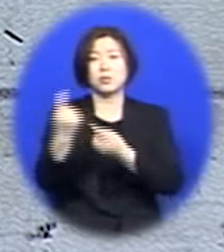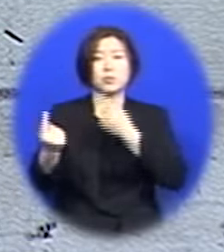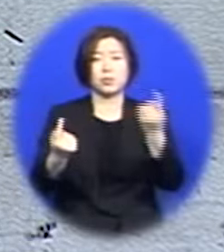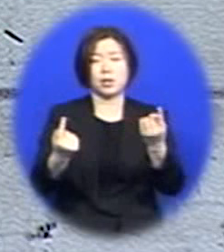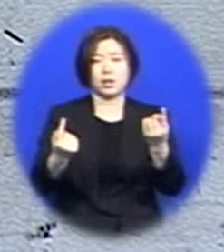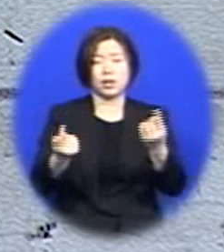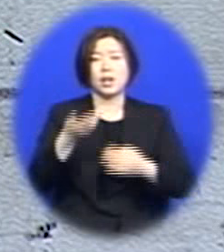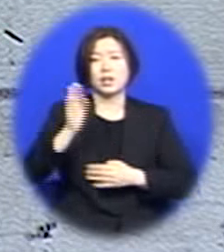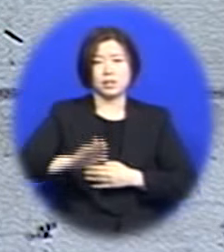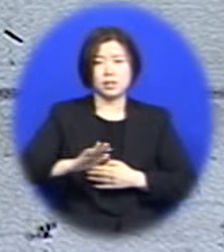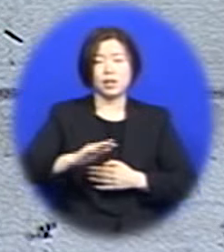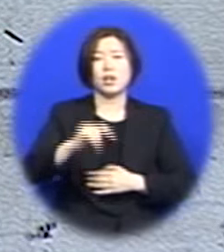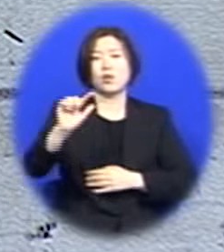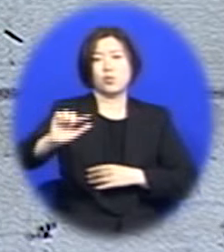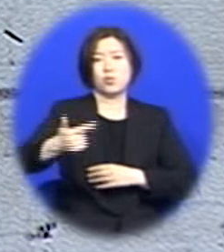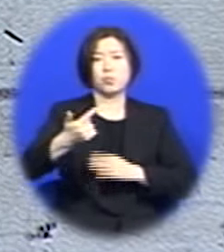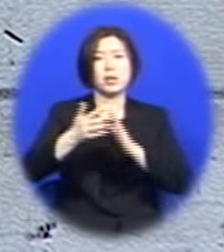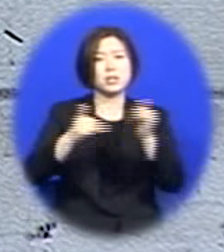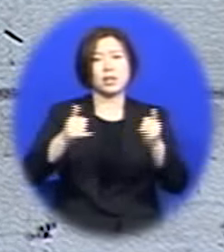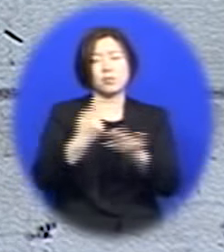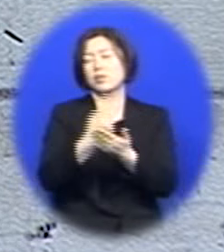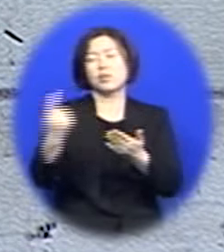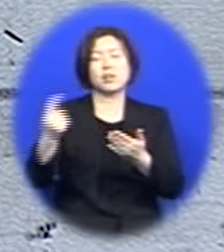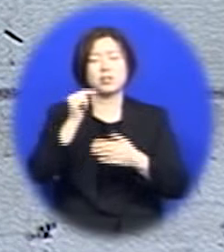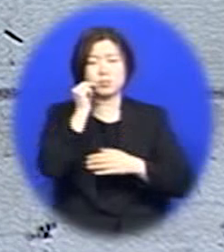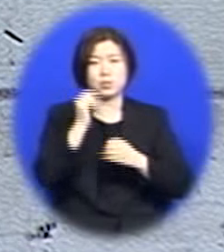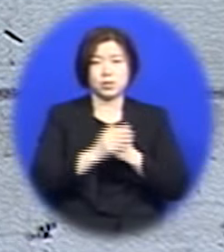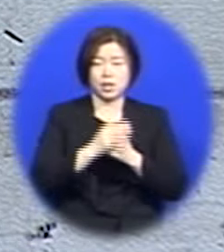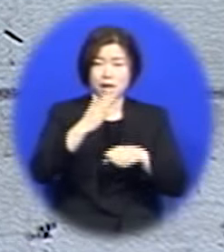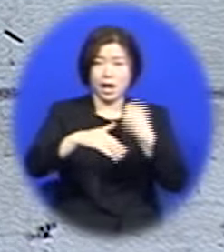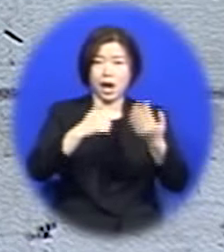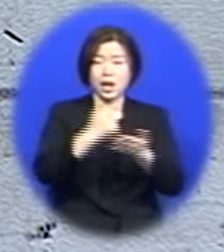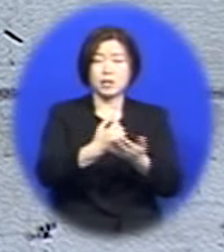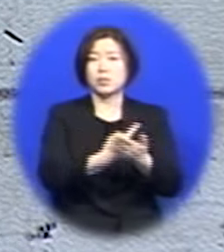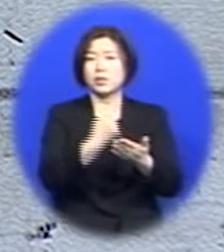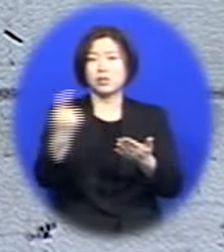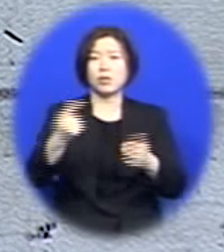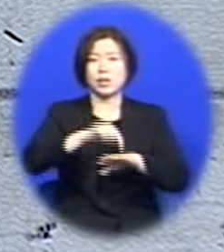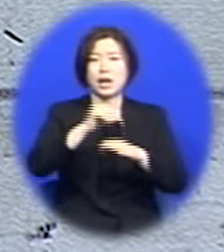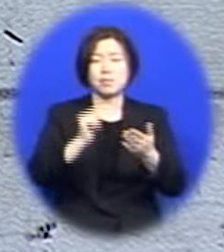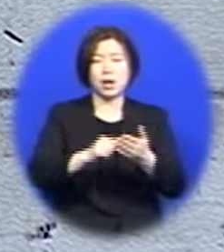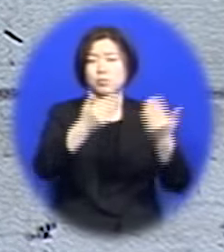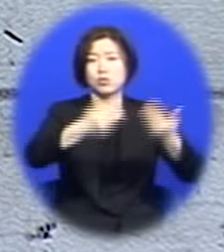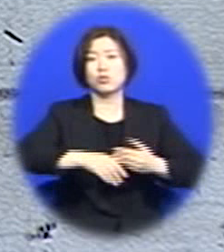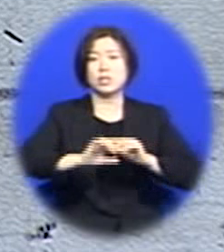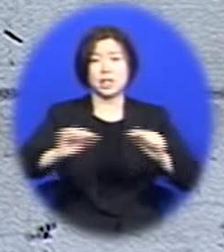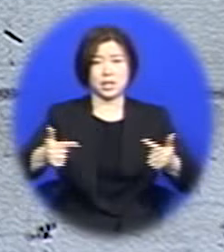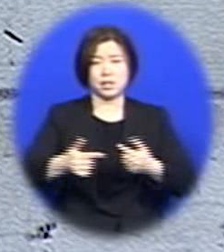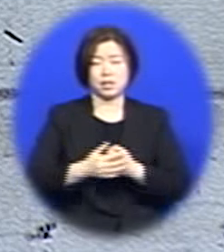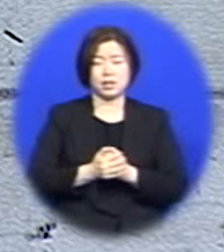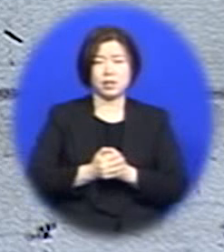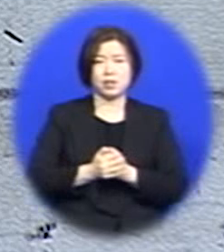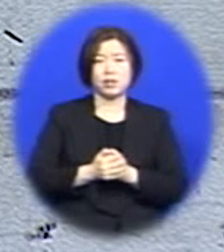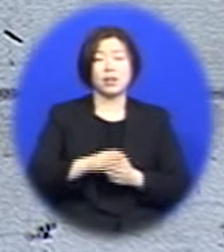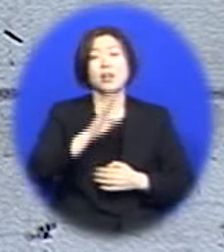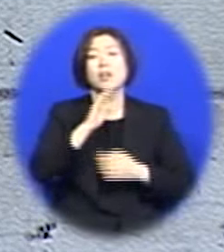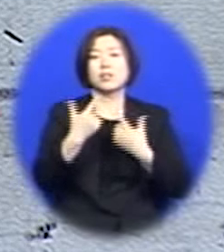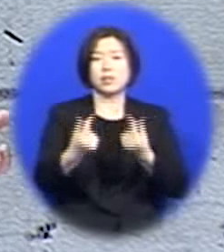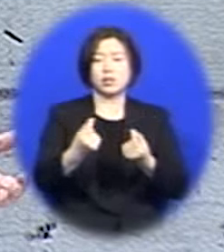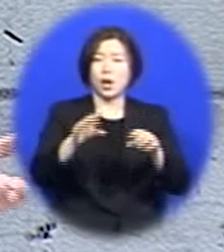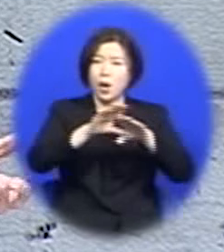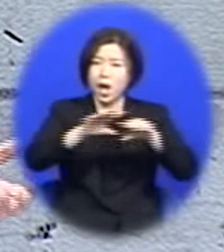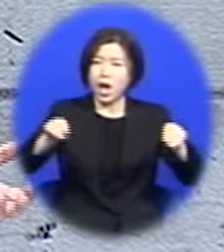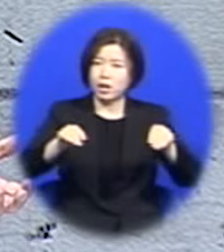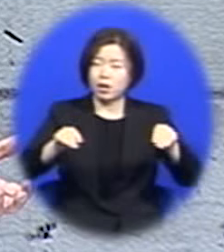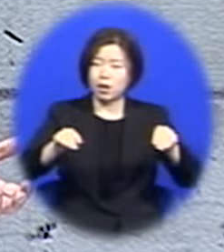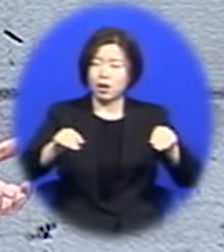그런데 그들은 못 떠나는 거예요. 하나님이 떠날 마음을 안 주시는 거예요. 그렇다고 딱히 해결할